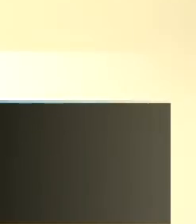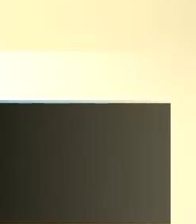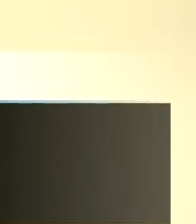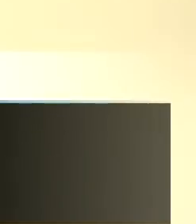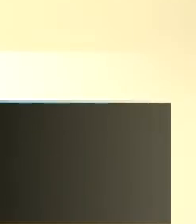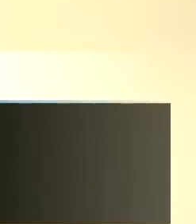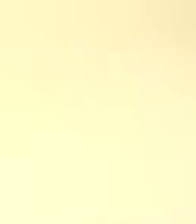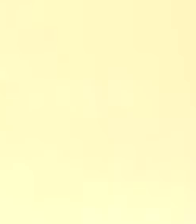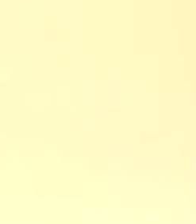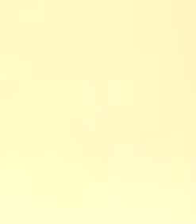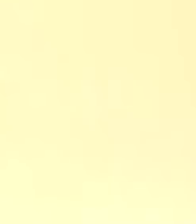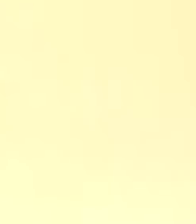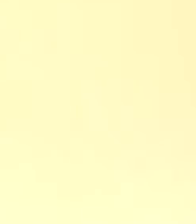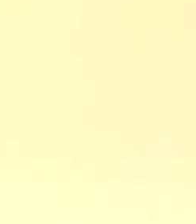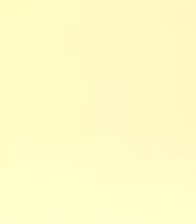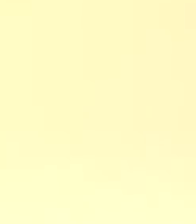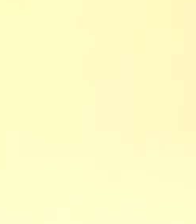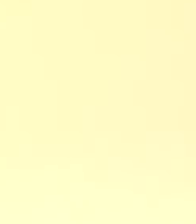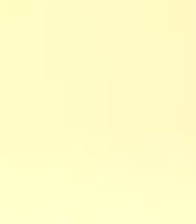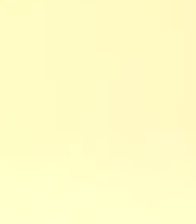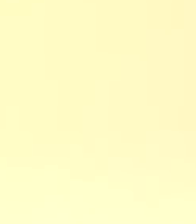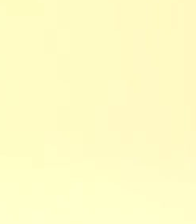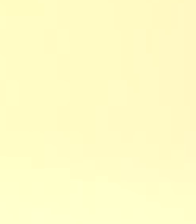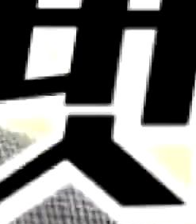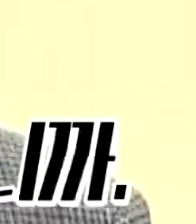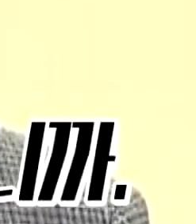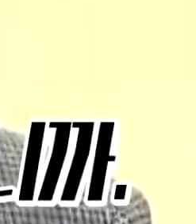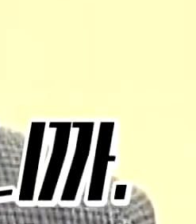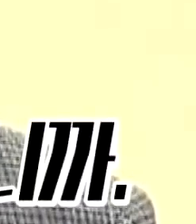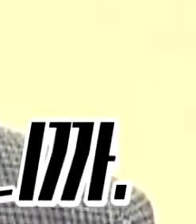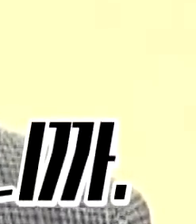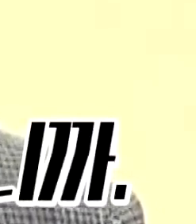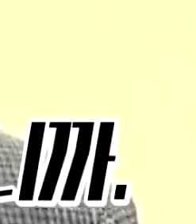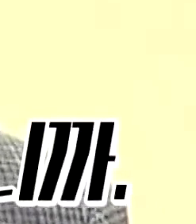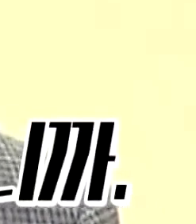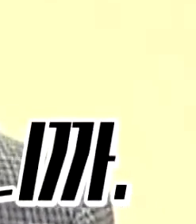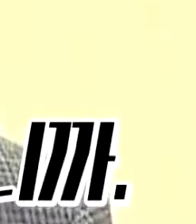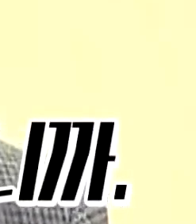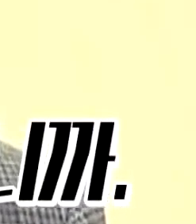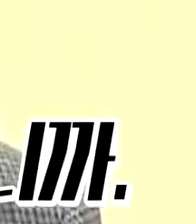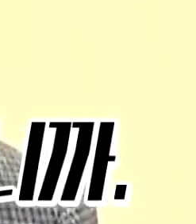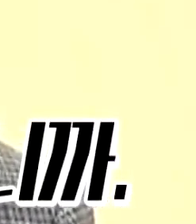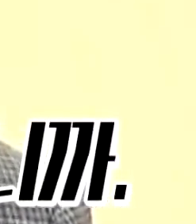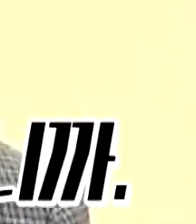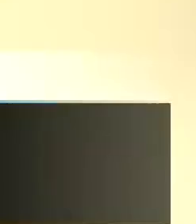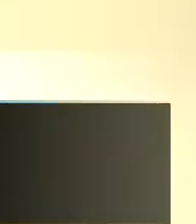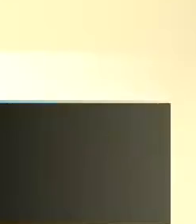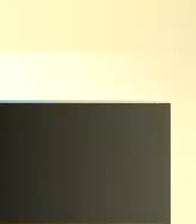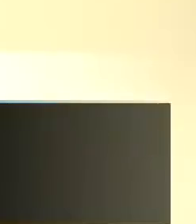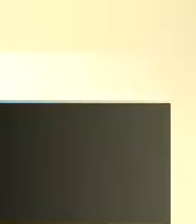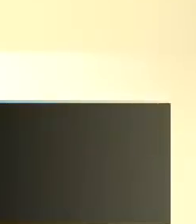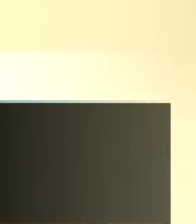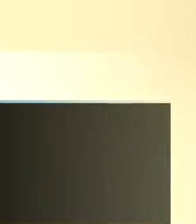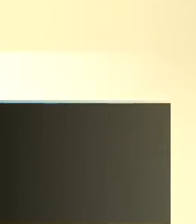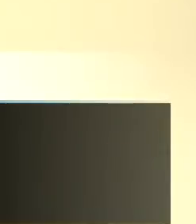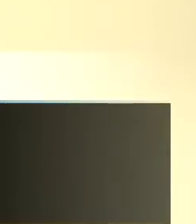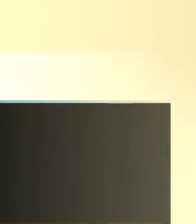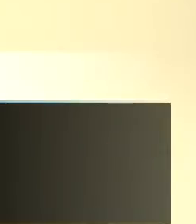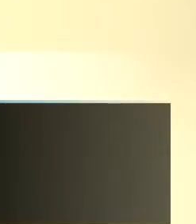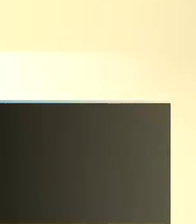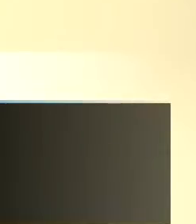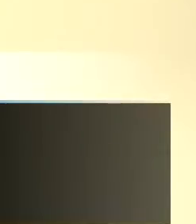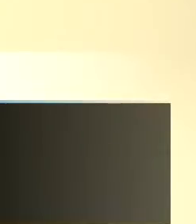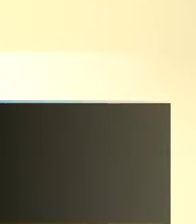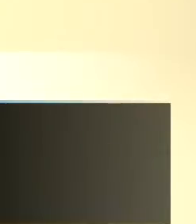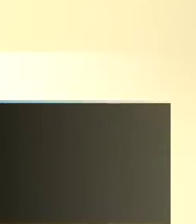지금 당장 일어나고 있는 알박기 인사만 보더라도 이게 우리 상식을 벗어나도 한참 벗어나지 않습니까? 그래서 온